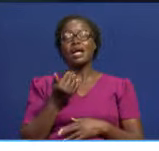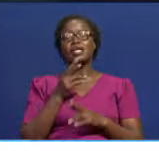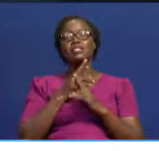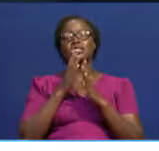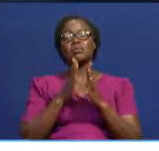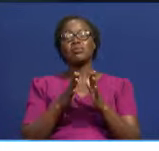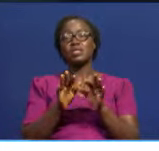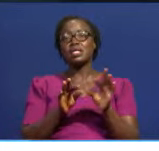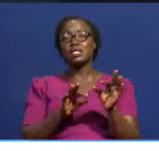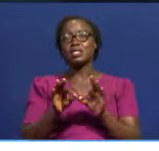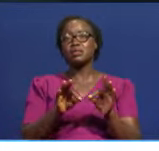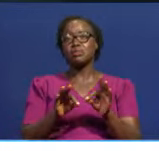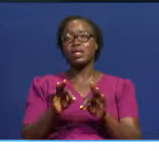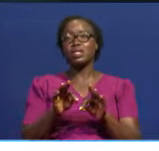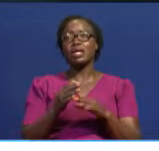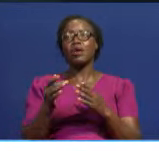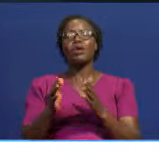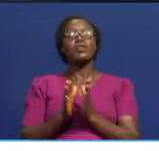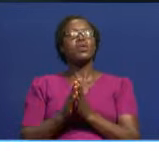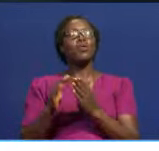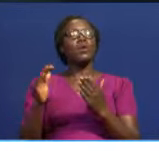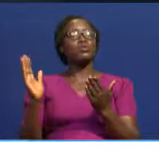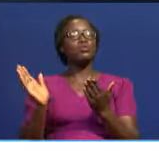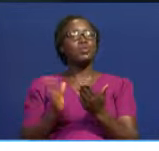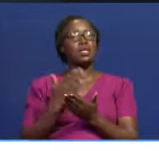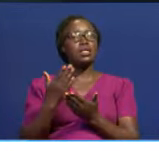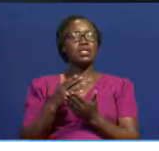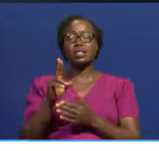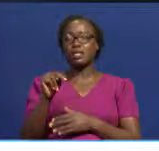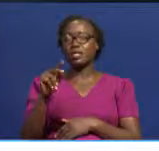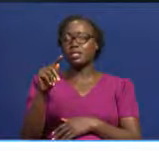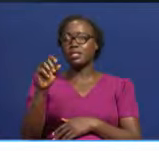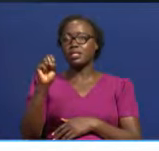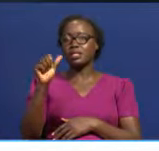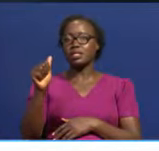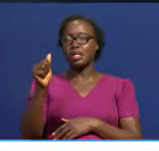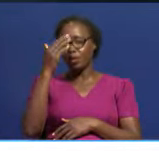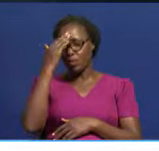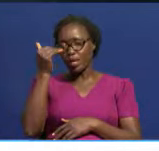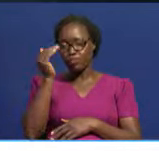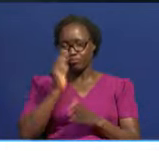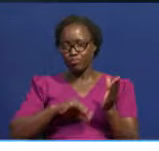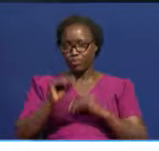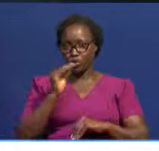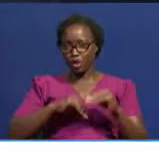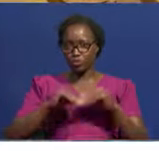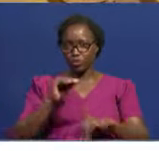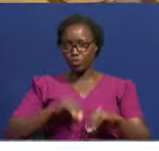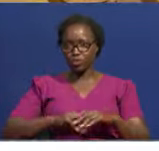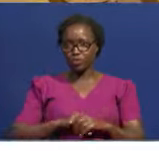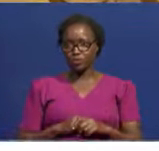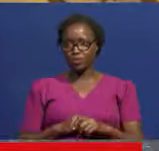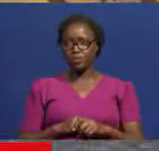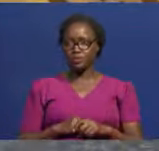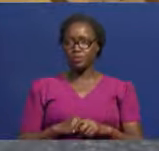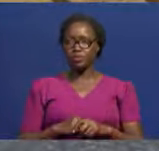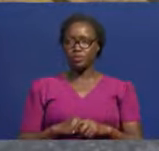anavyotuarifu, mito imetolewa ya kuvunjwa kwa halmashauri hiyo kwa madai ya ufisadi.